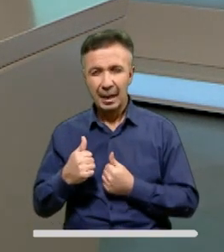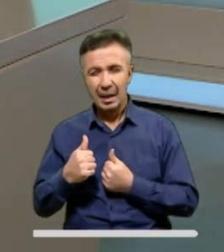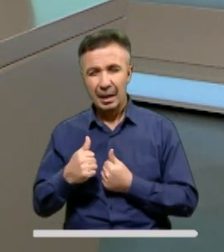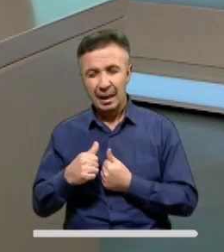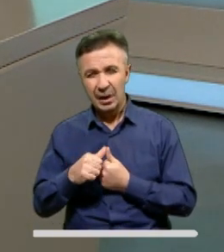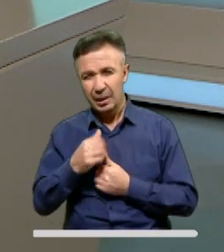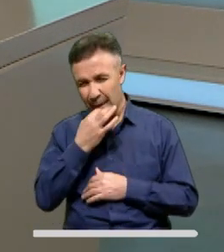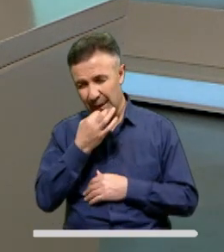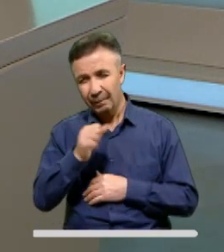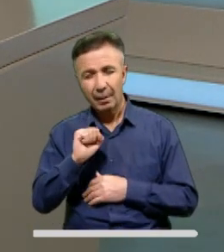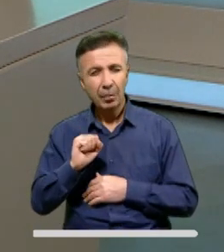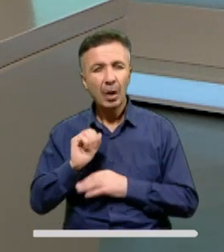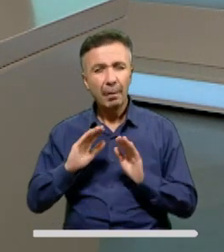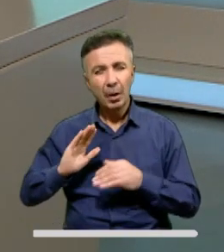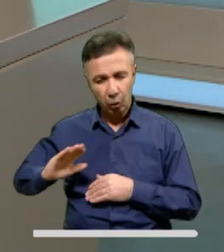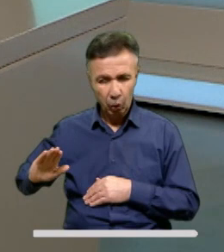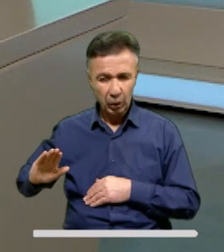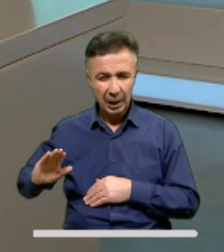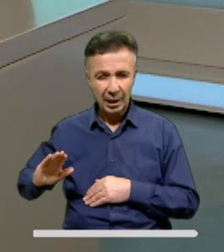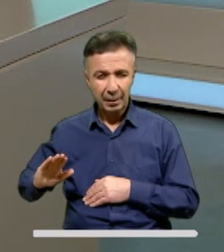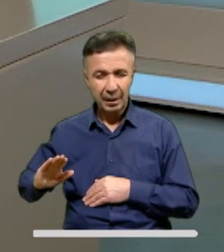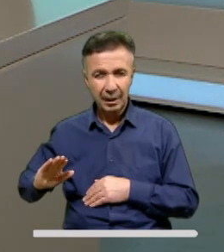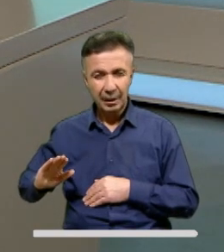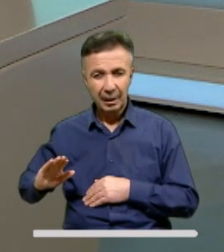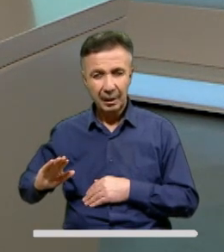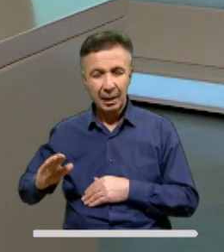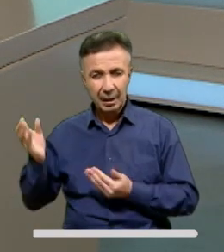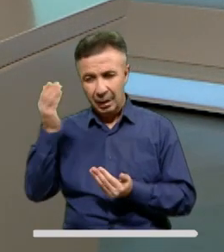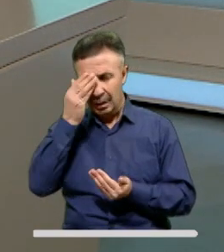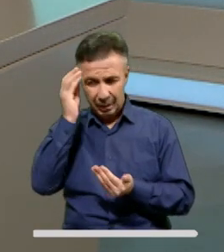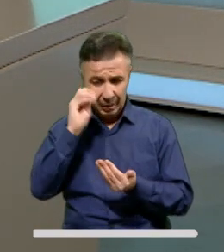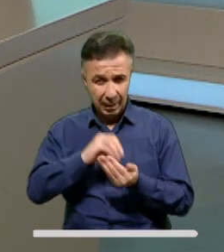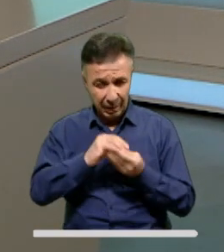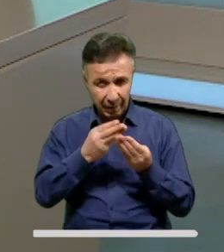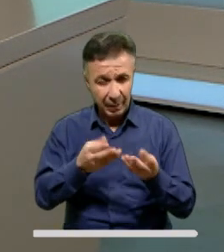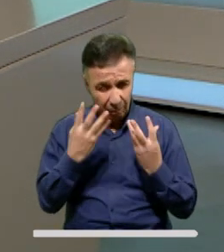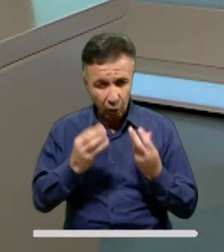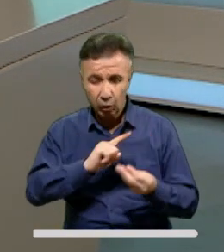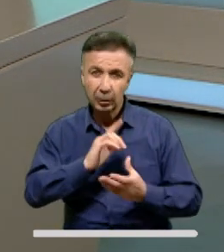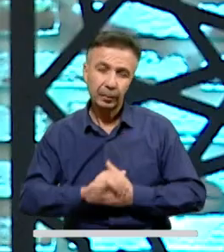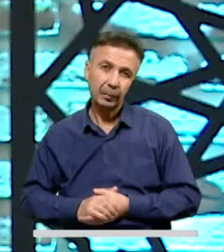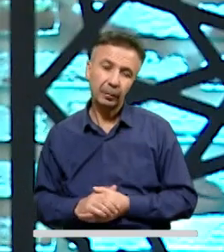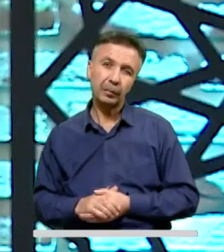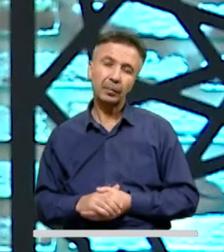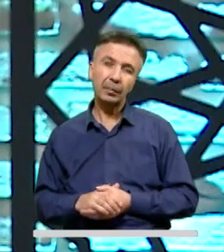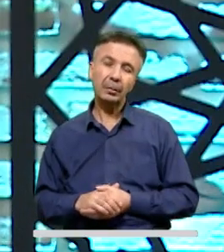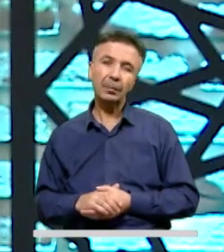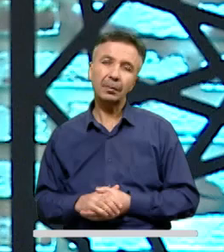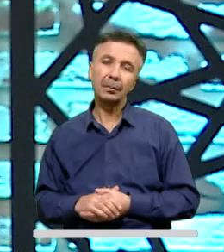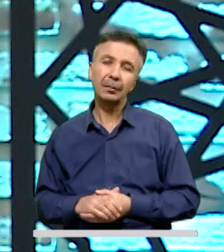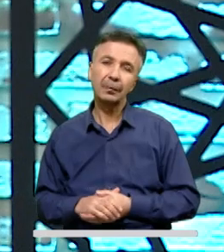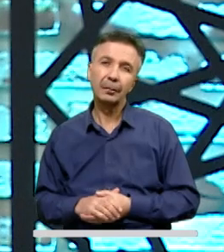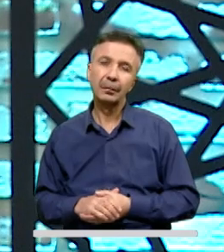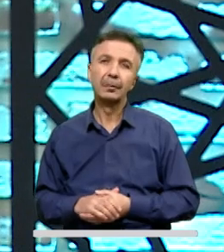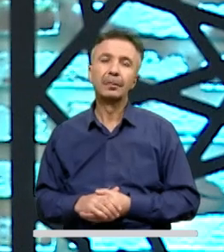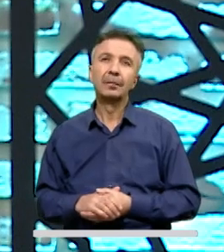Ben çocuklarımınkini de versem o bana kızacak. Ben bazen gizli sadaka veriyorum. Peki, soralım. Allah selamet